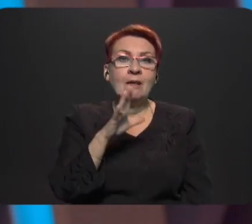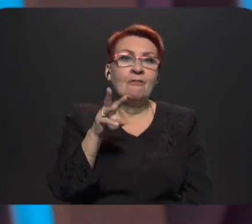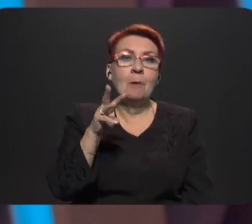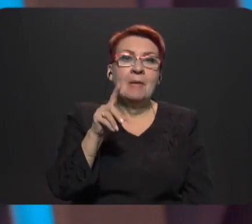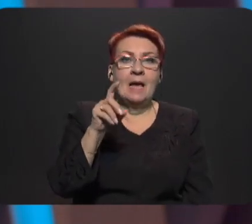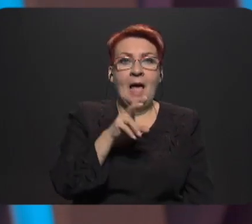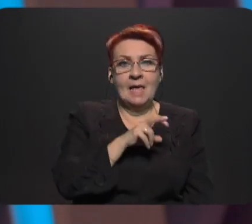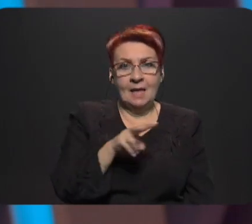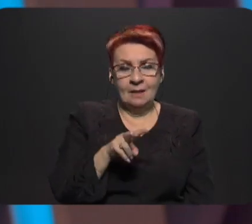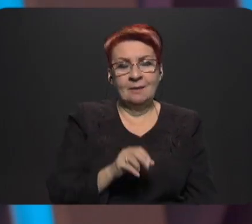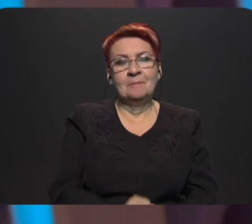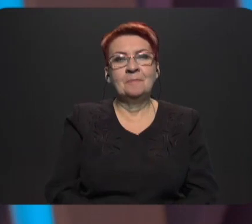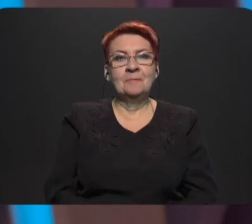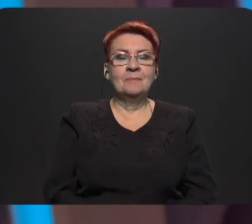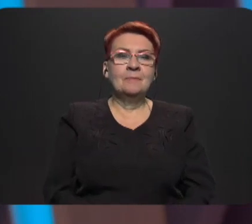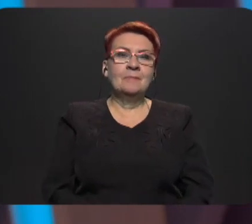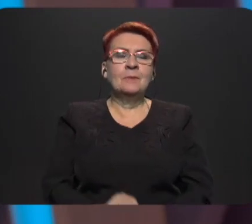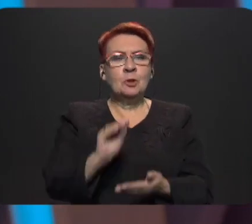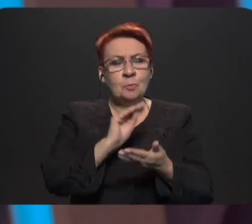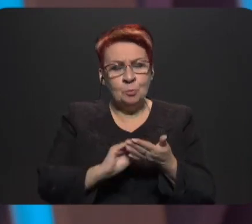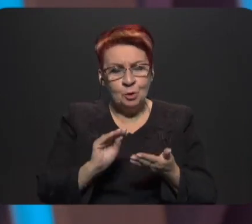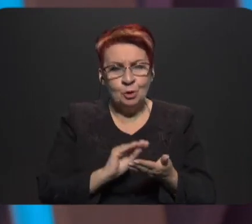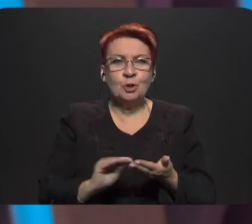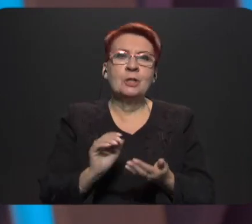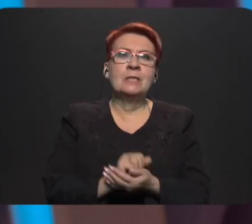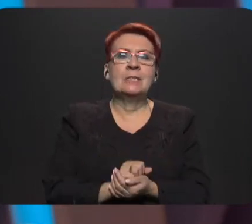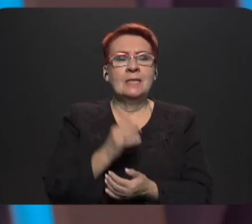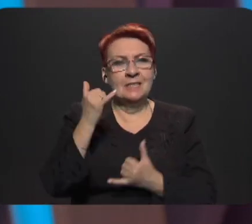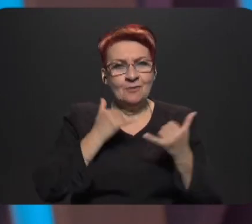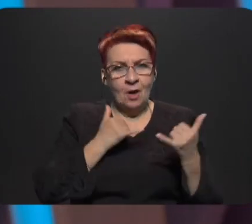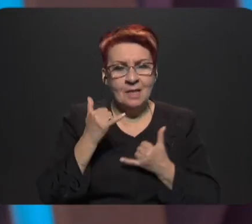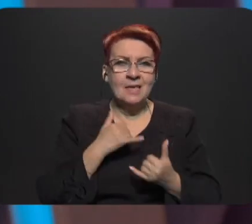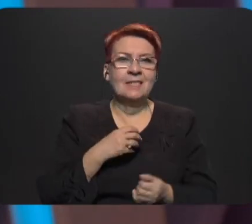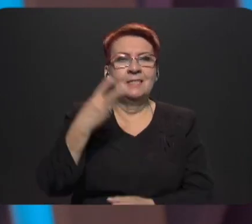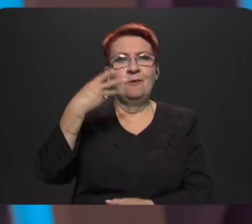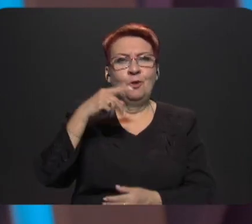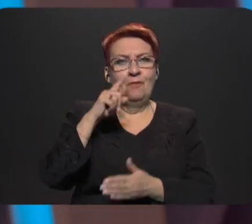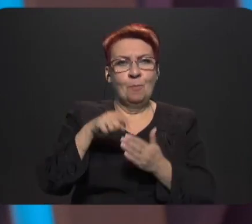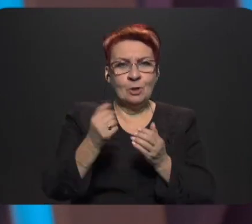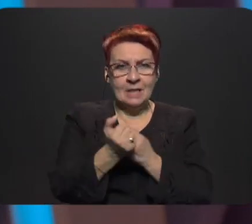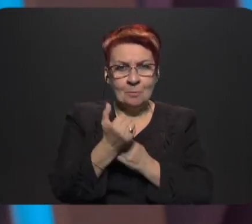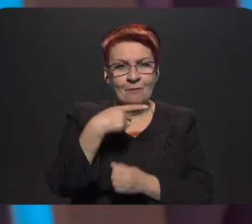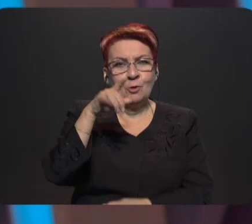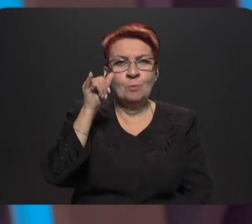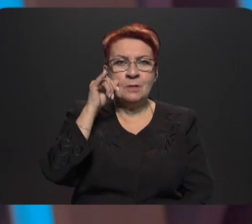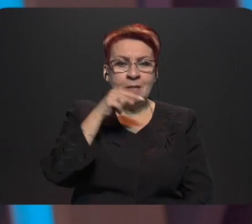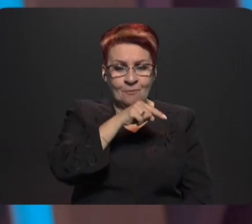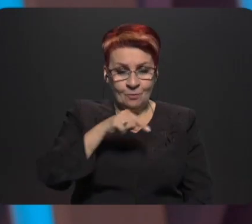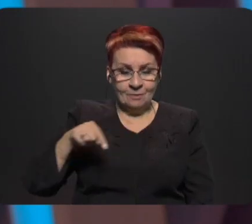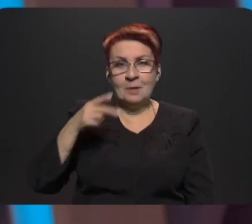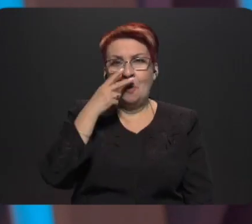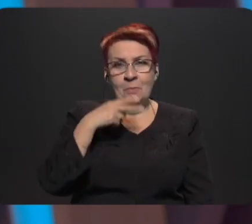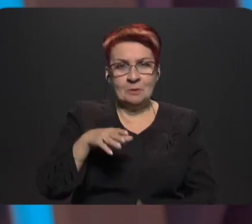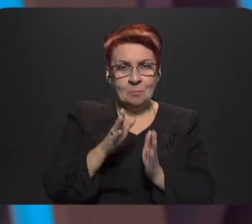к нам можно сразу несколькими способами. Ну, во-первых, есть телефон горячей линии. Этот номер вы видите сейчас внизу ваших экранов. Также можно позвонить